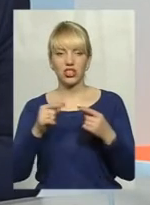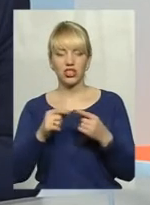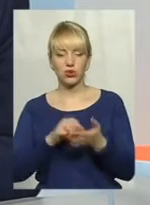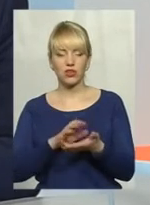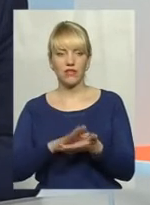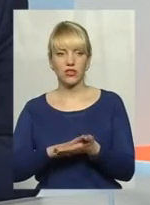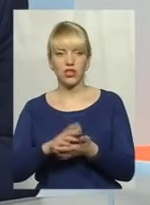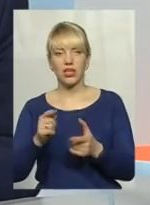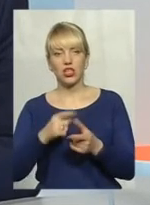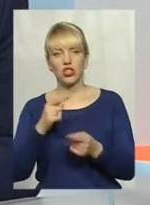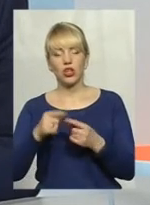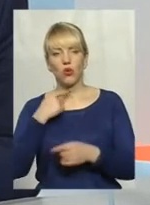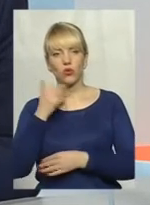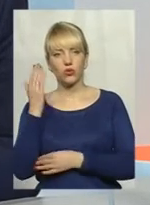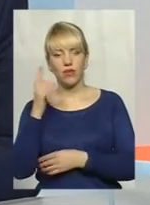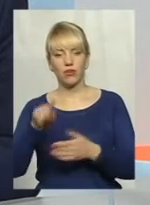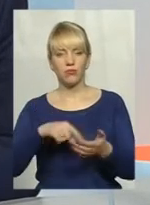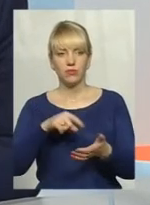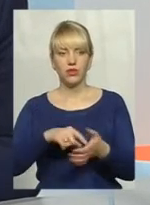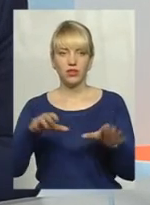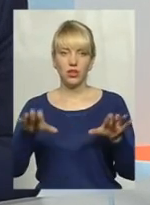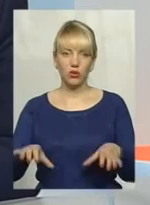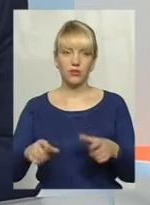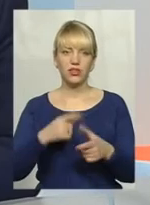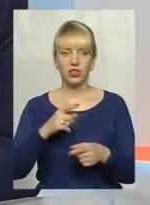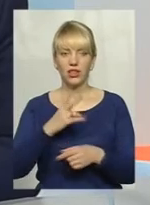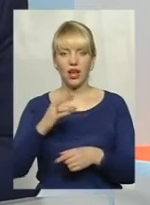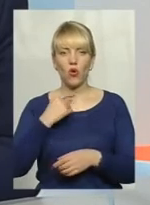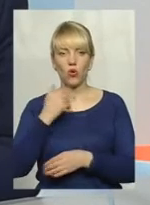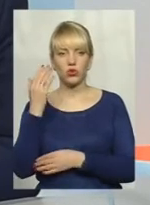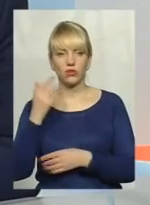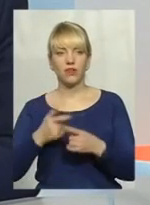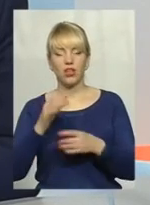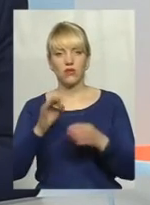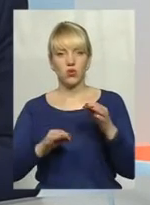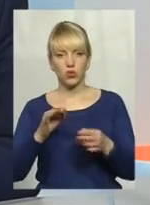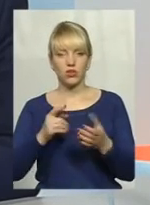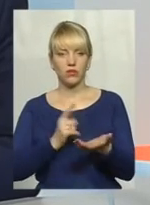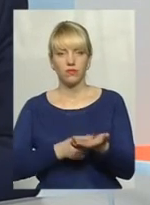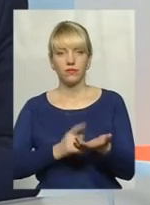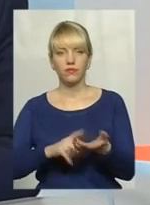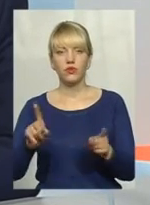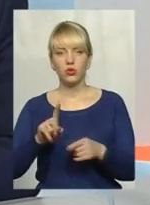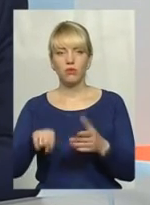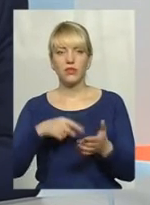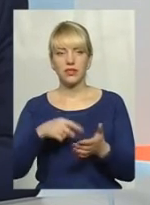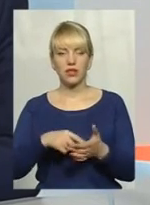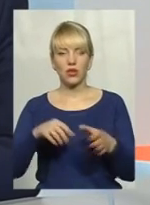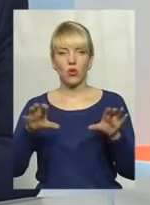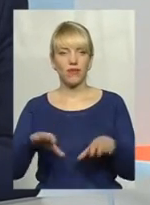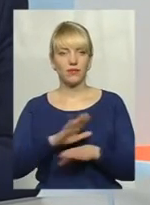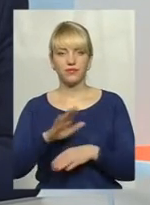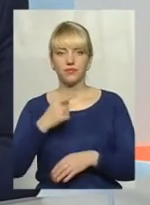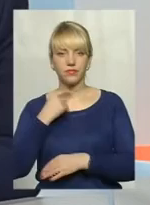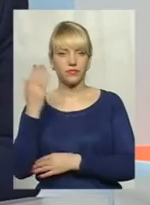зафіксовано, чи голосував міський голова, чи не голосував. І в суді вони довели, що все-таки міський голова не